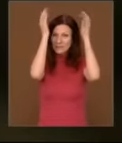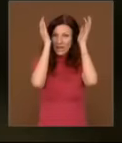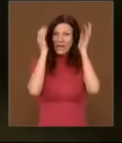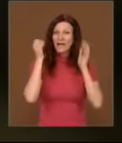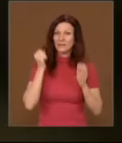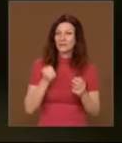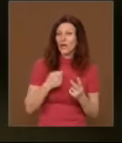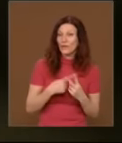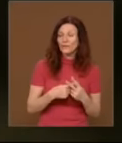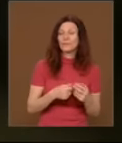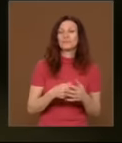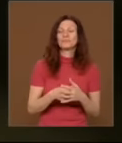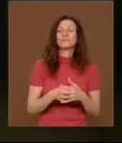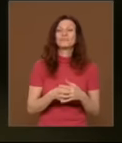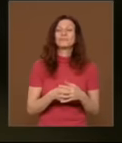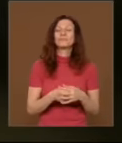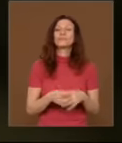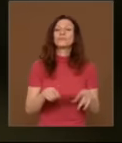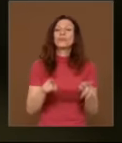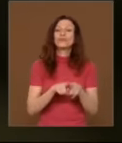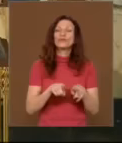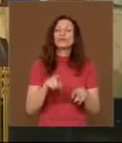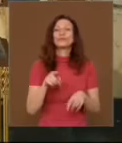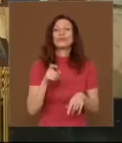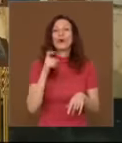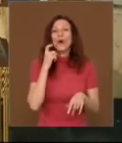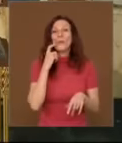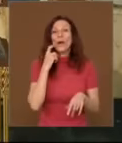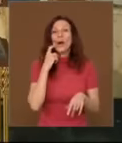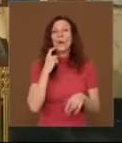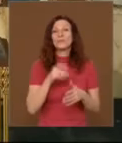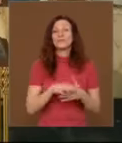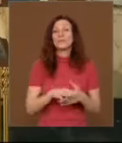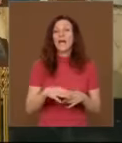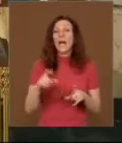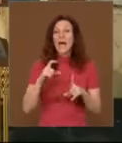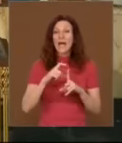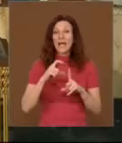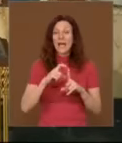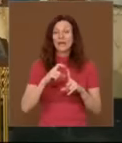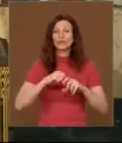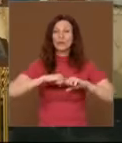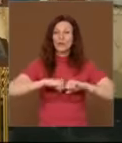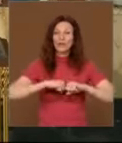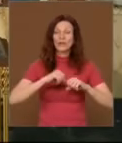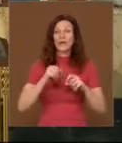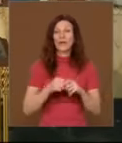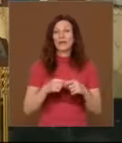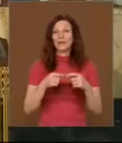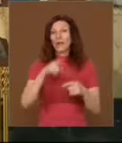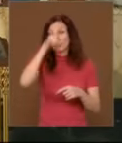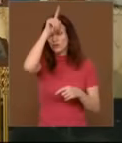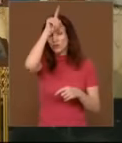митрополит, и браницки епископ Пахоми, ректор на Софийската духовна